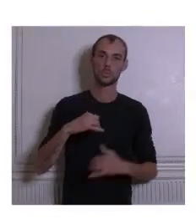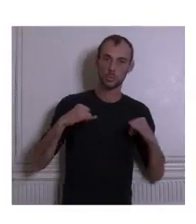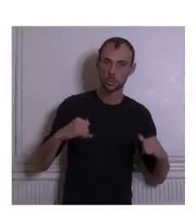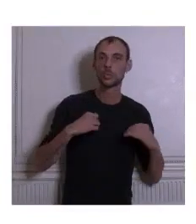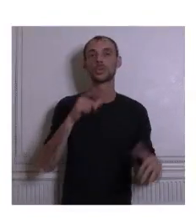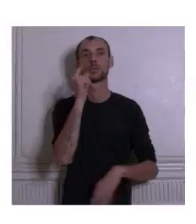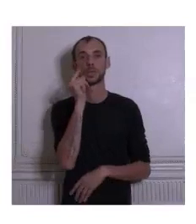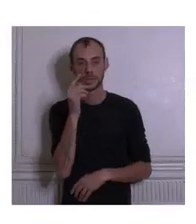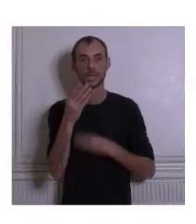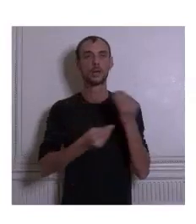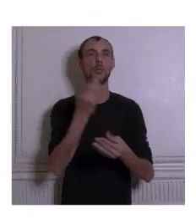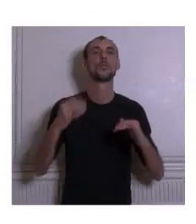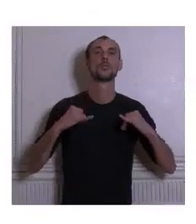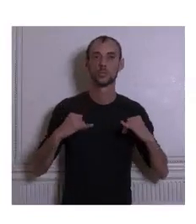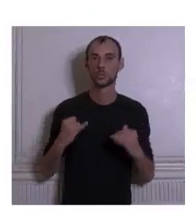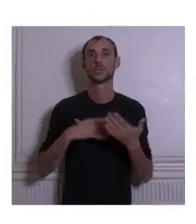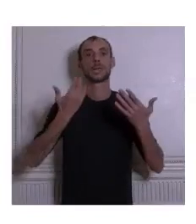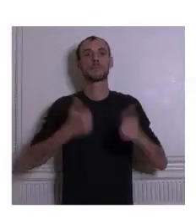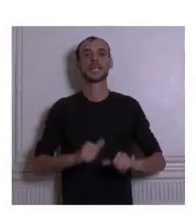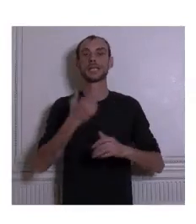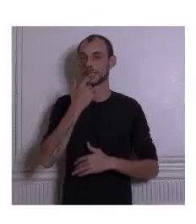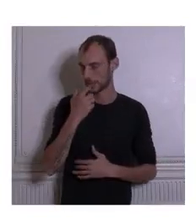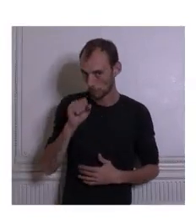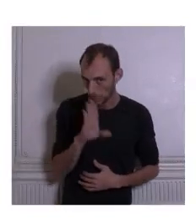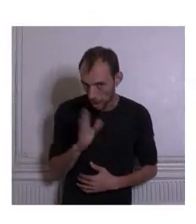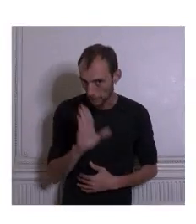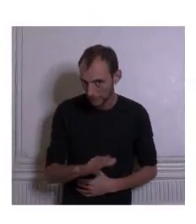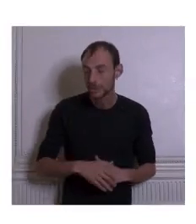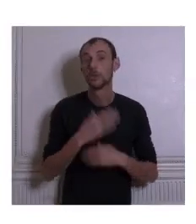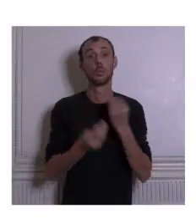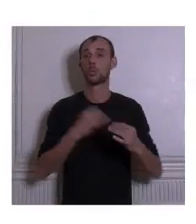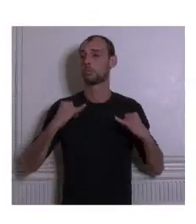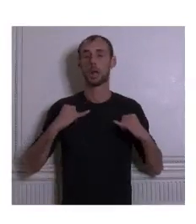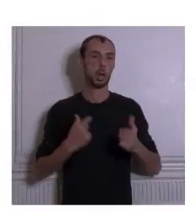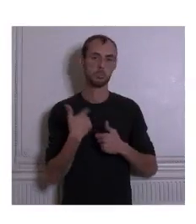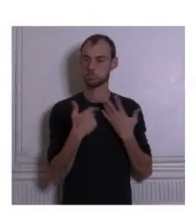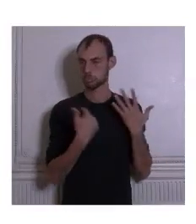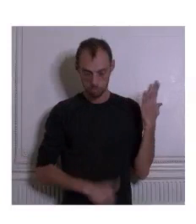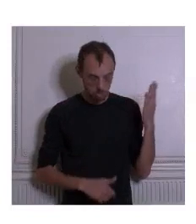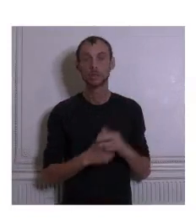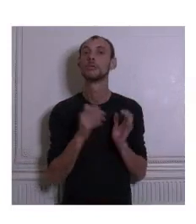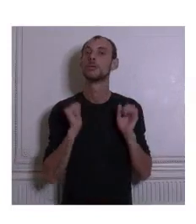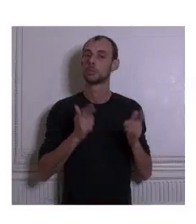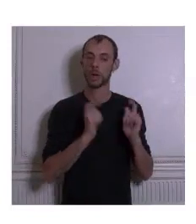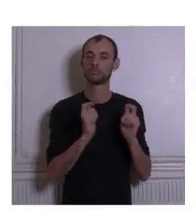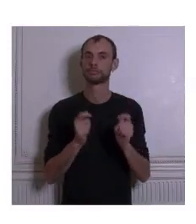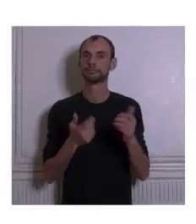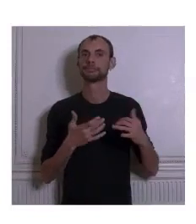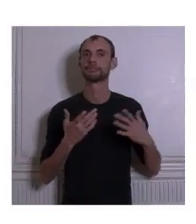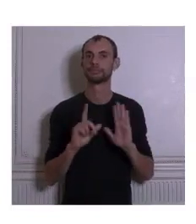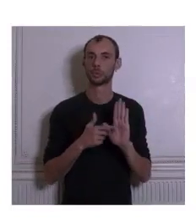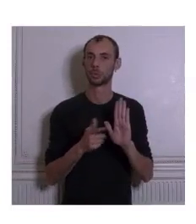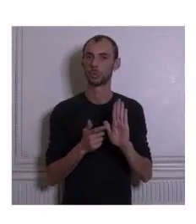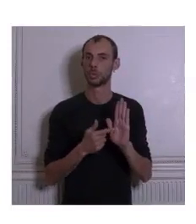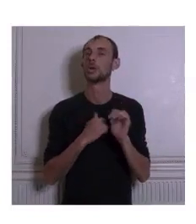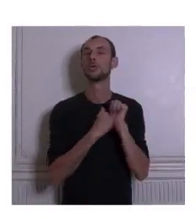Délibération numéro 13. Rapporteur Monsieur Bénard. Scène partenaire 2022. Signature d'un avenant